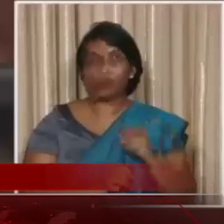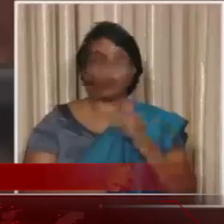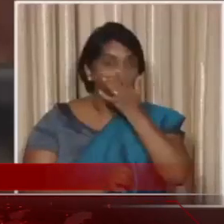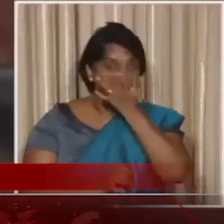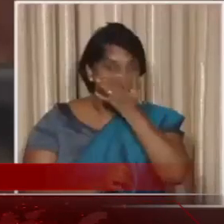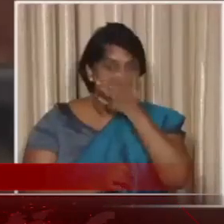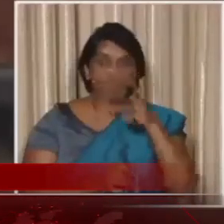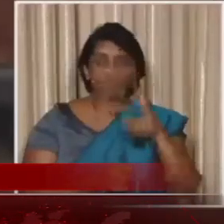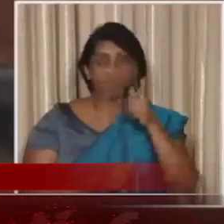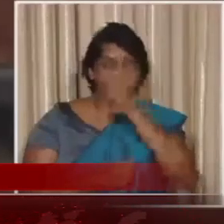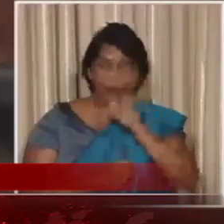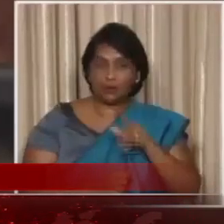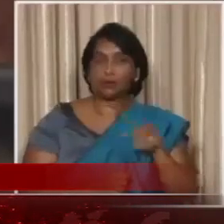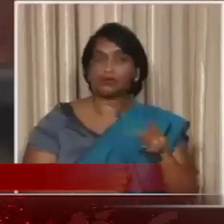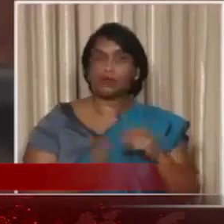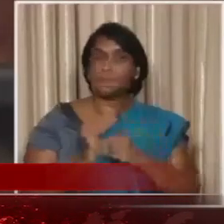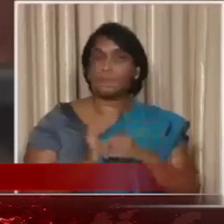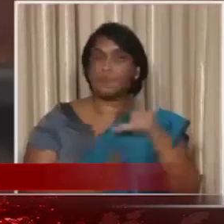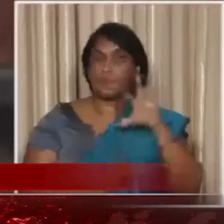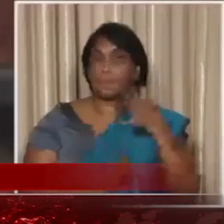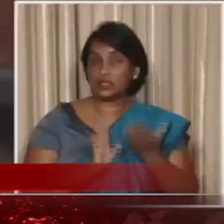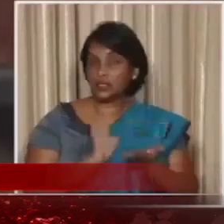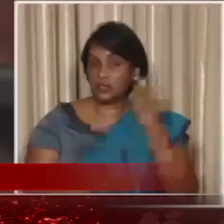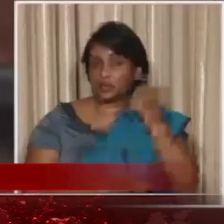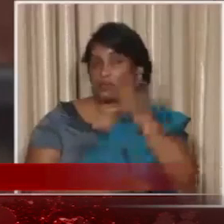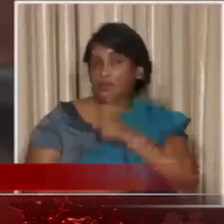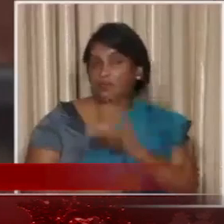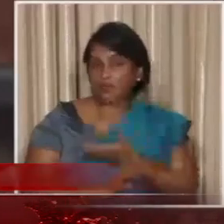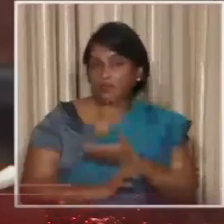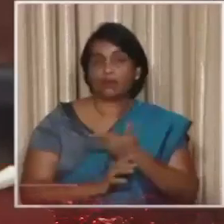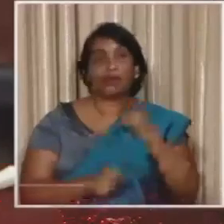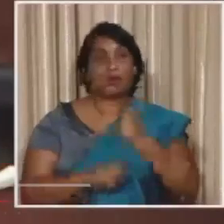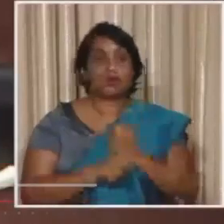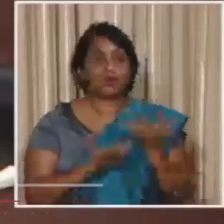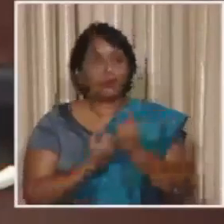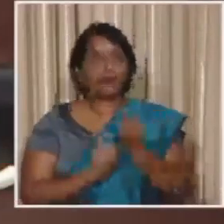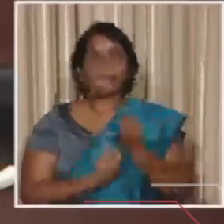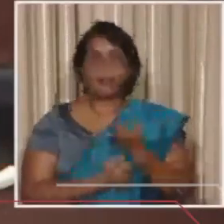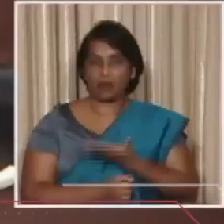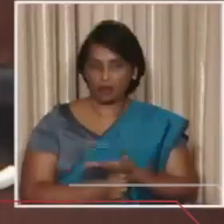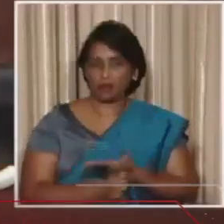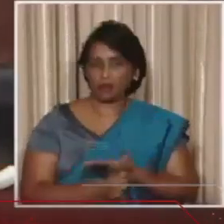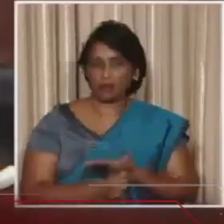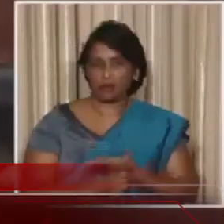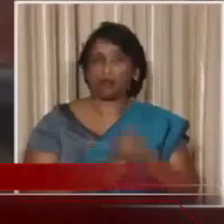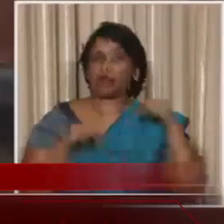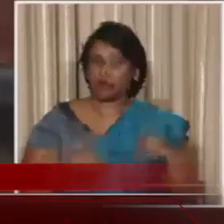වංචාව කියලා කියන්නේ මිලියන 500කට අධික වංචාවක්. භාණ්ඩාගාරයට එන්න තිබුණු ධනය